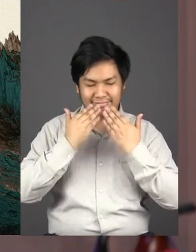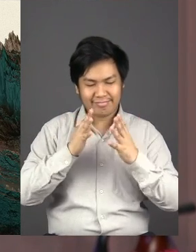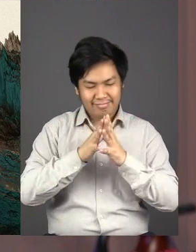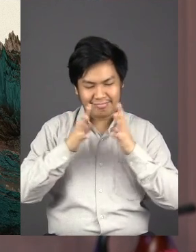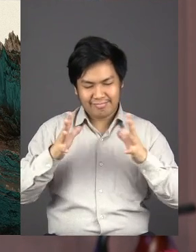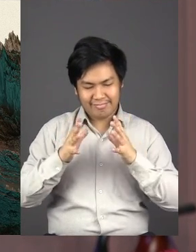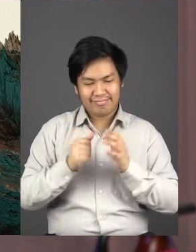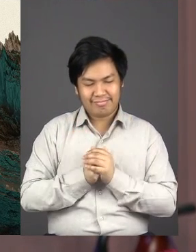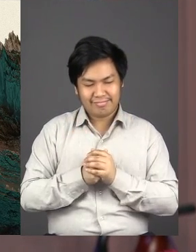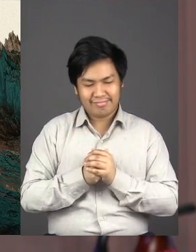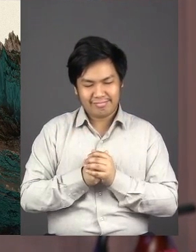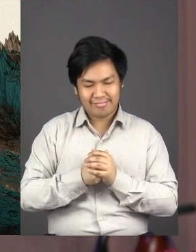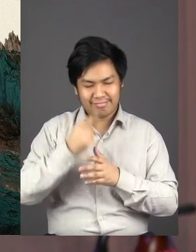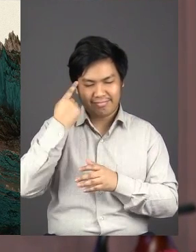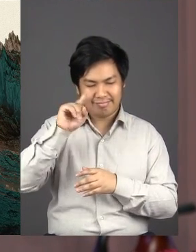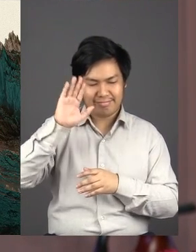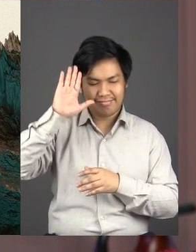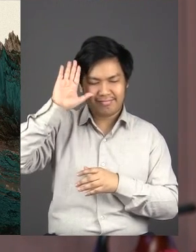sa inyong